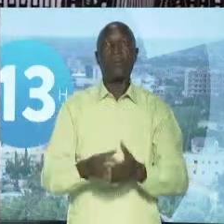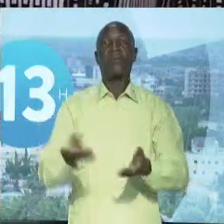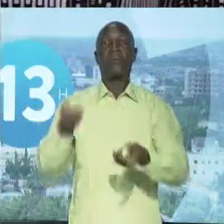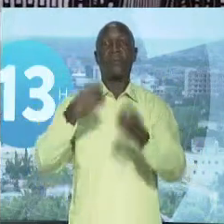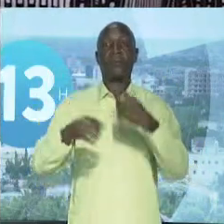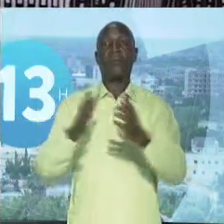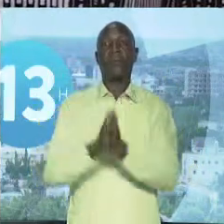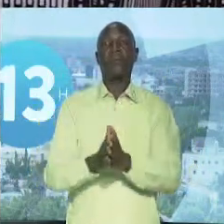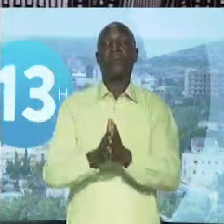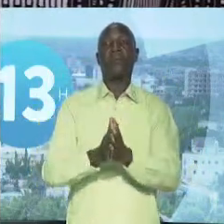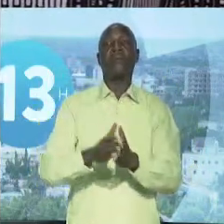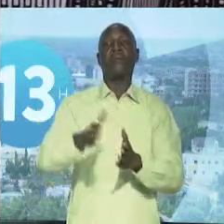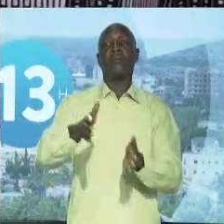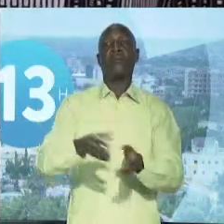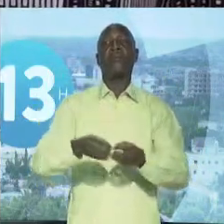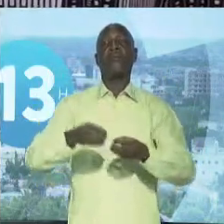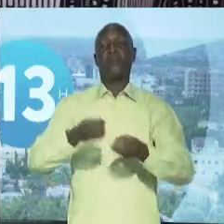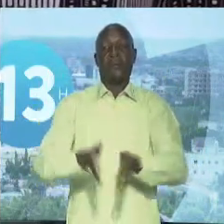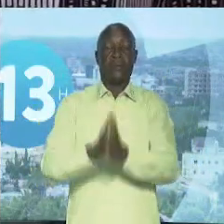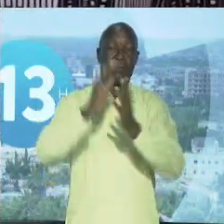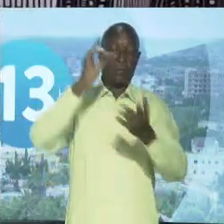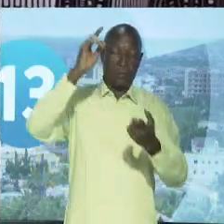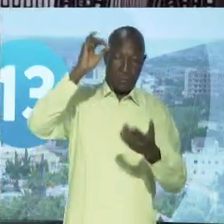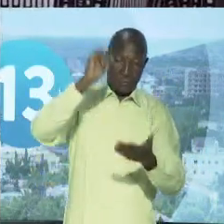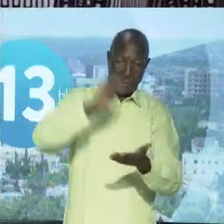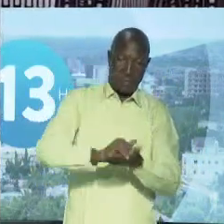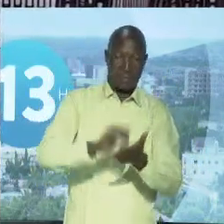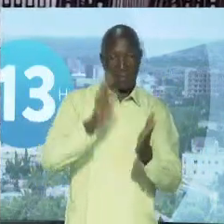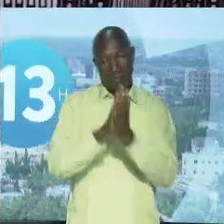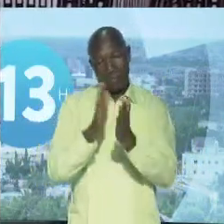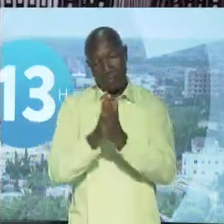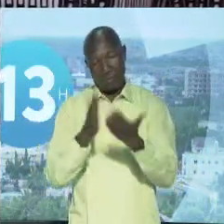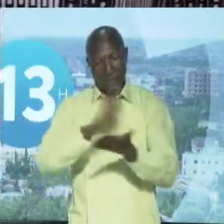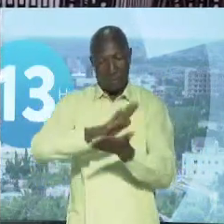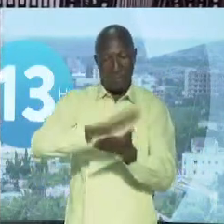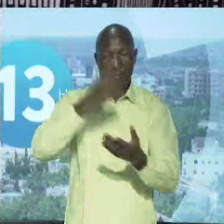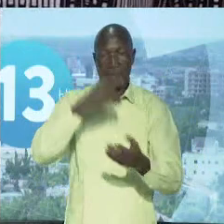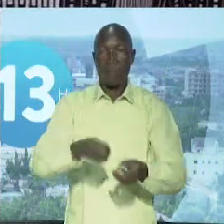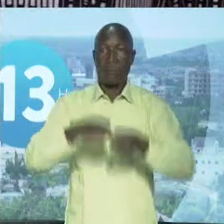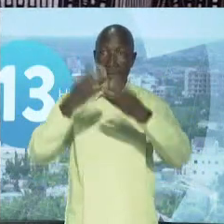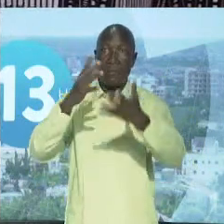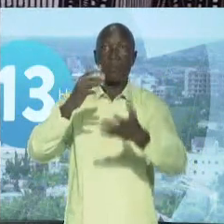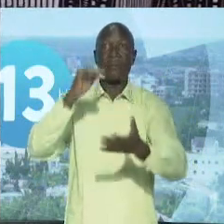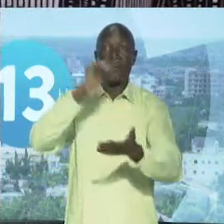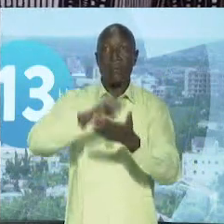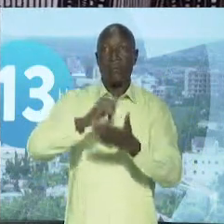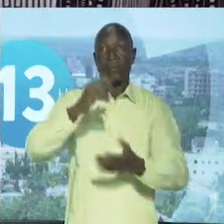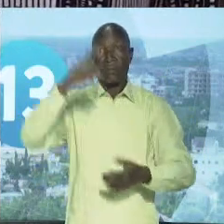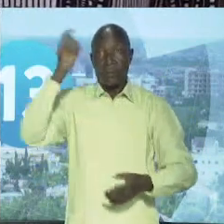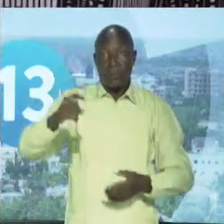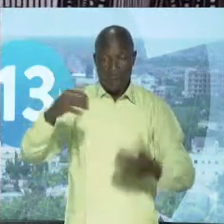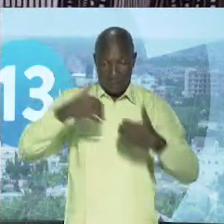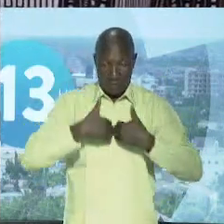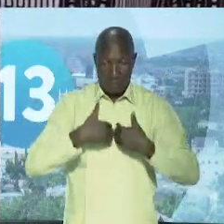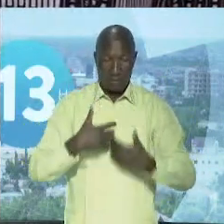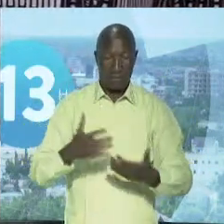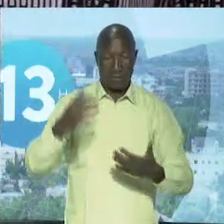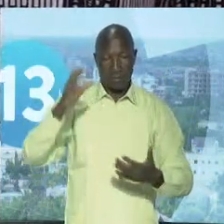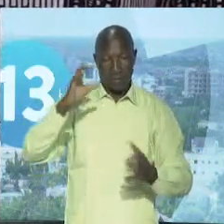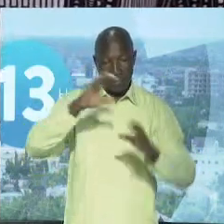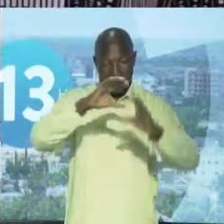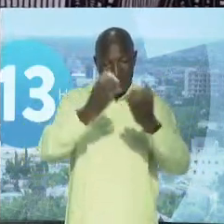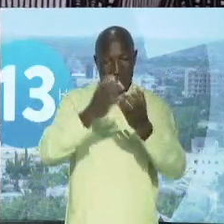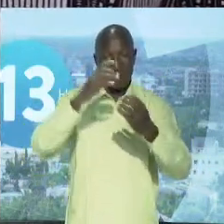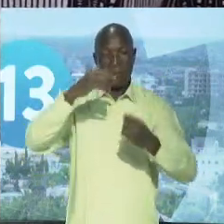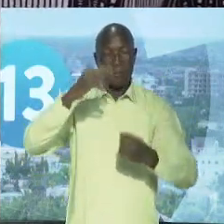les papiers que l'État lui-même lui a offerts. C'est incompréhensible, c'est inacceptable. C'est l'État qui lui a donné ses papiers. L'État doit avoir un cerveau, une mémoire